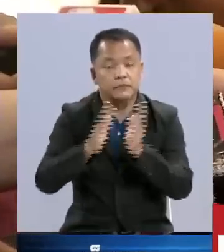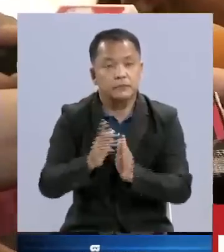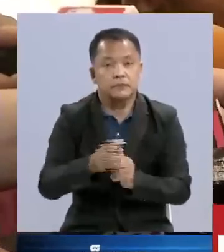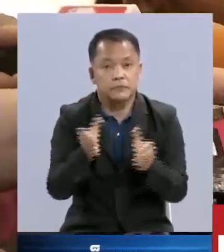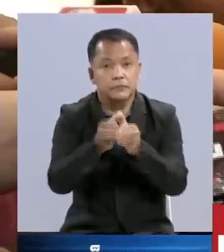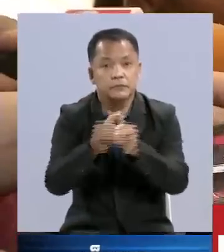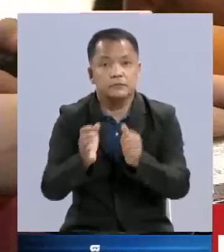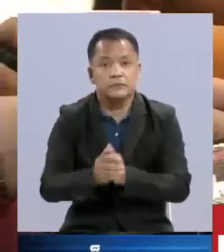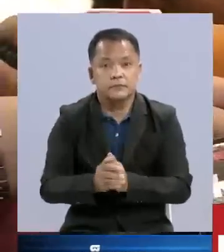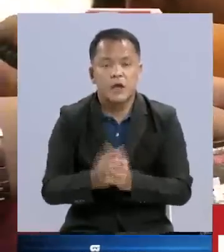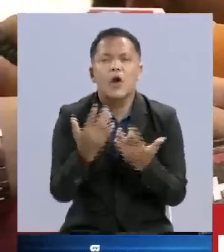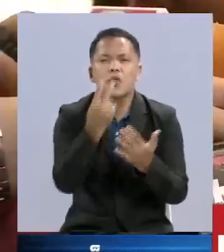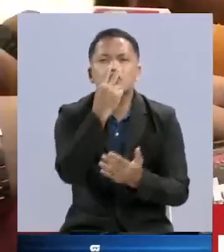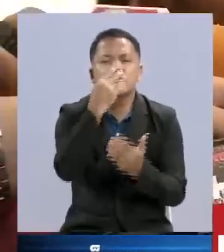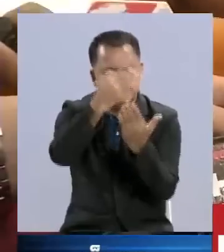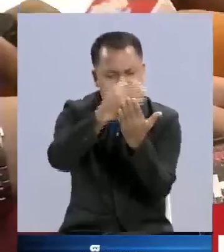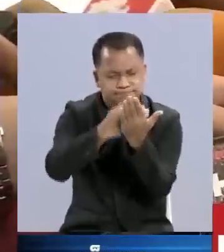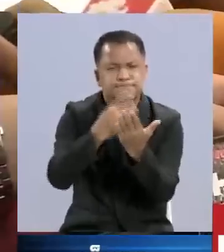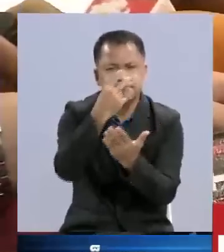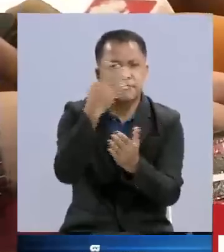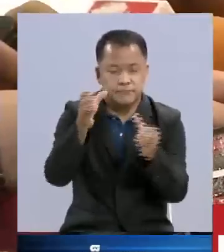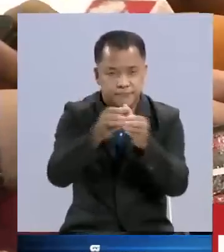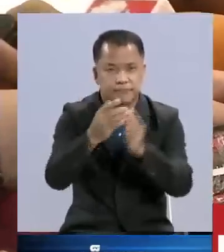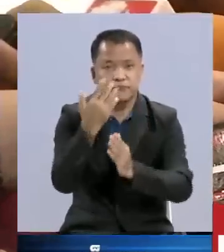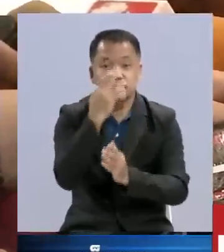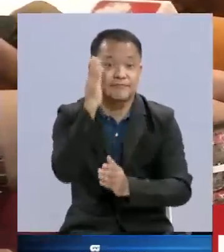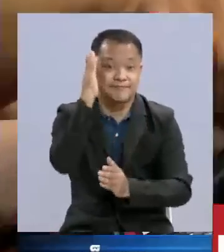เลยคร ับ เดี๋ยวคงดูรายละเอียดของแต่ละคณะ